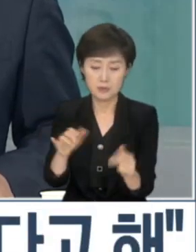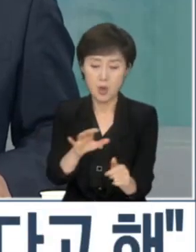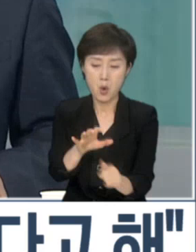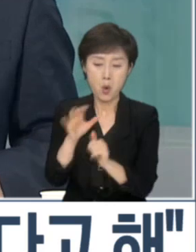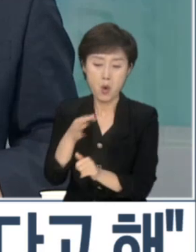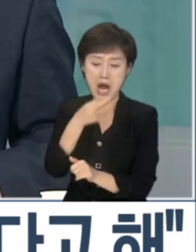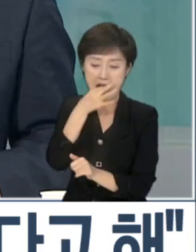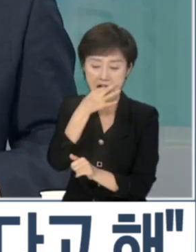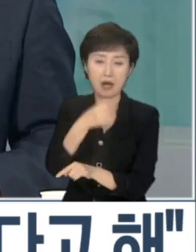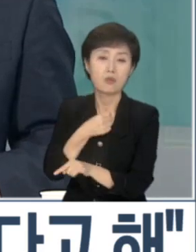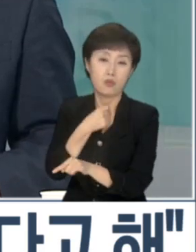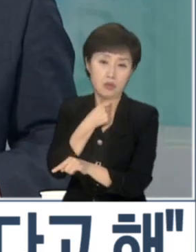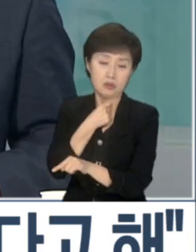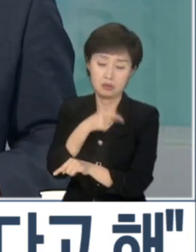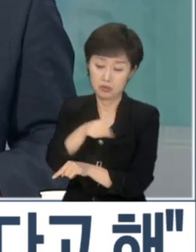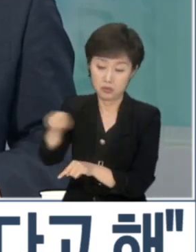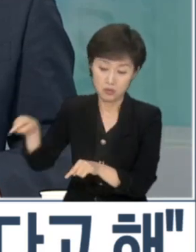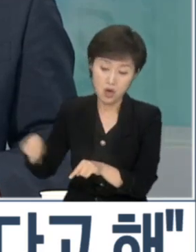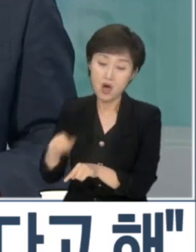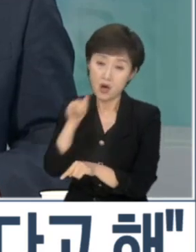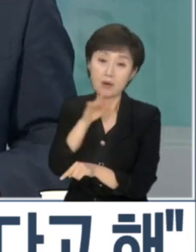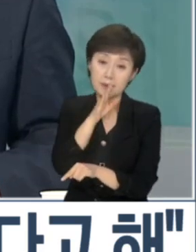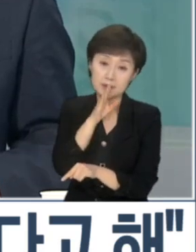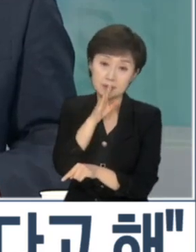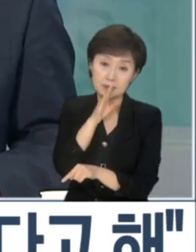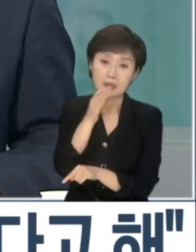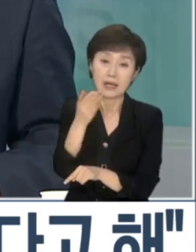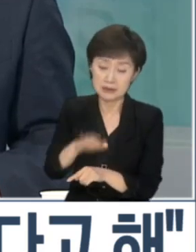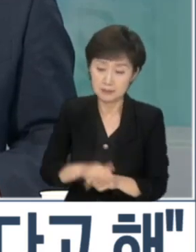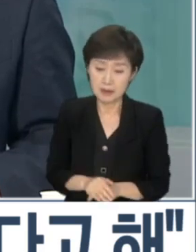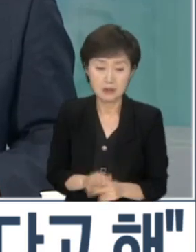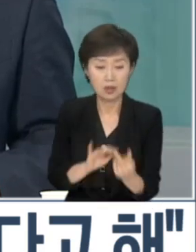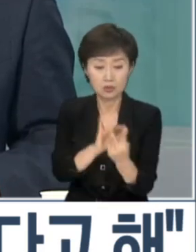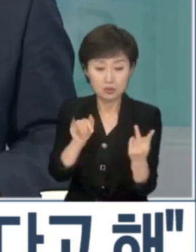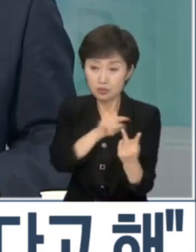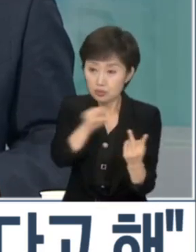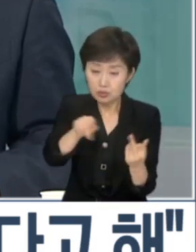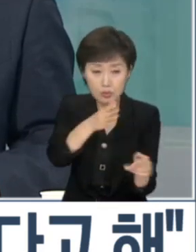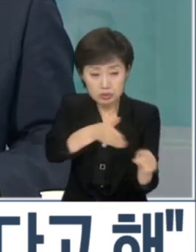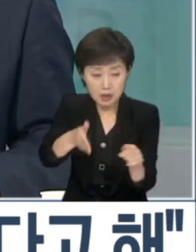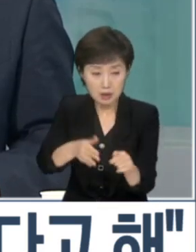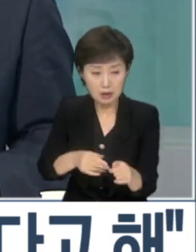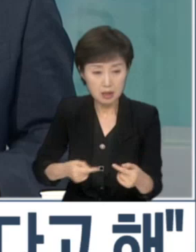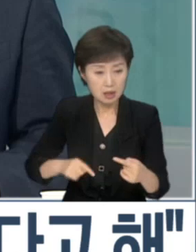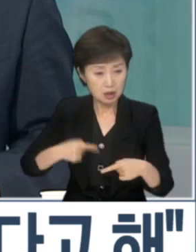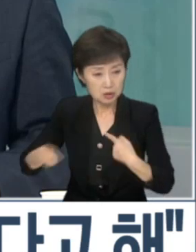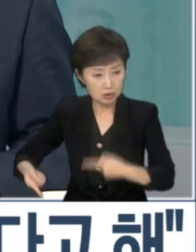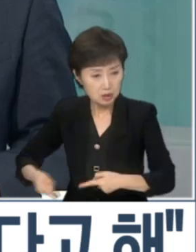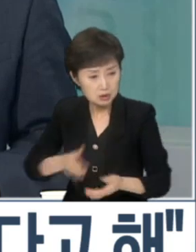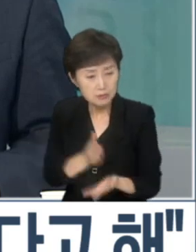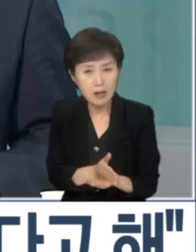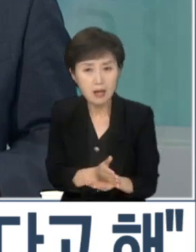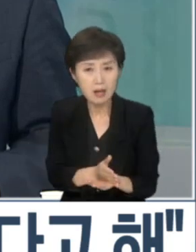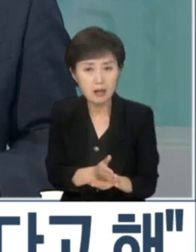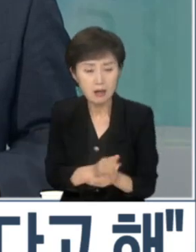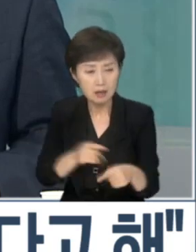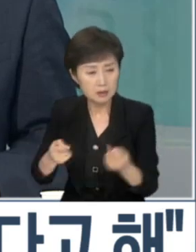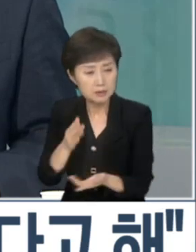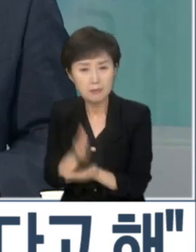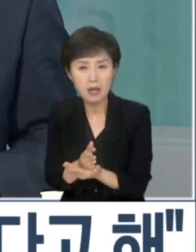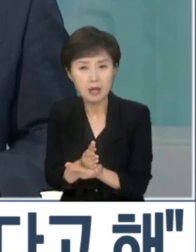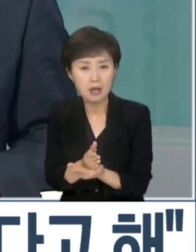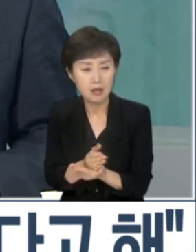싶어 하는 여러분들이 계실지 모르겠습니다만 저는 두 분께서 그러지 말았으면 좋겠습니다 염치가 없어